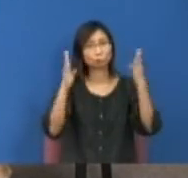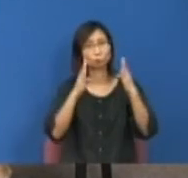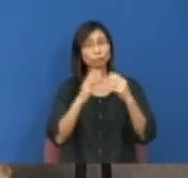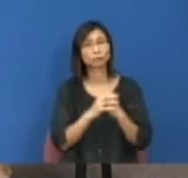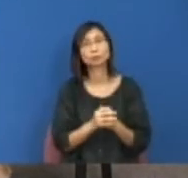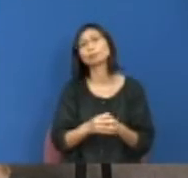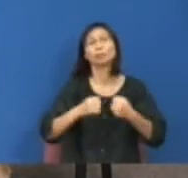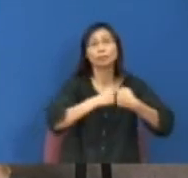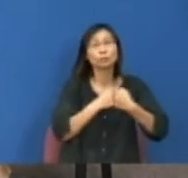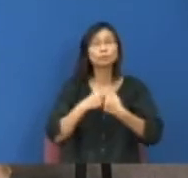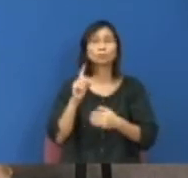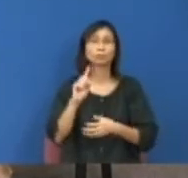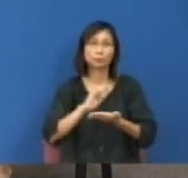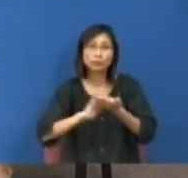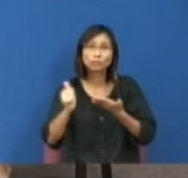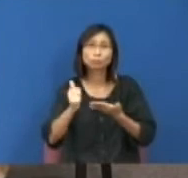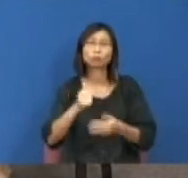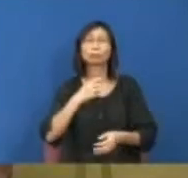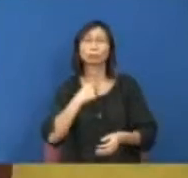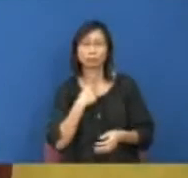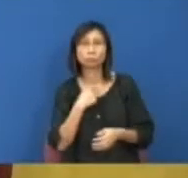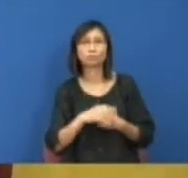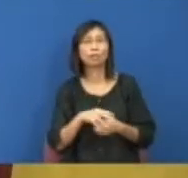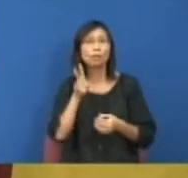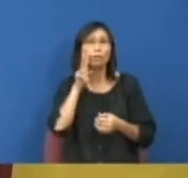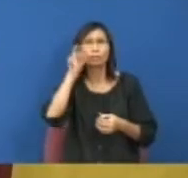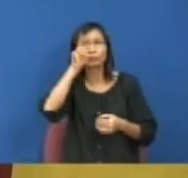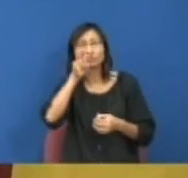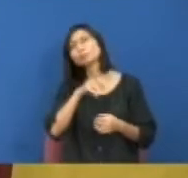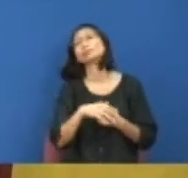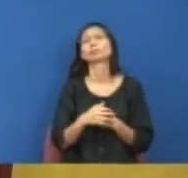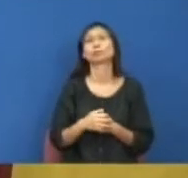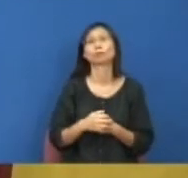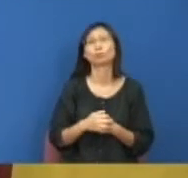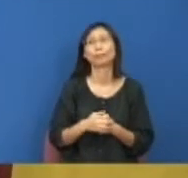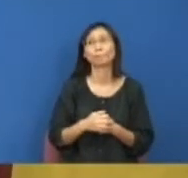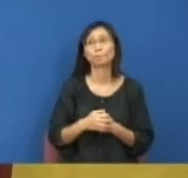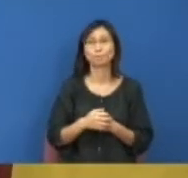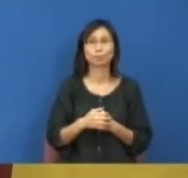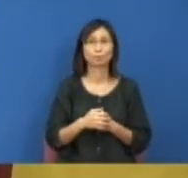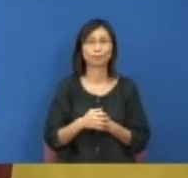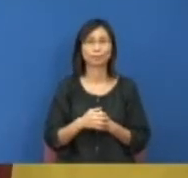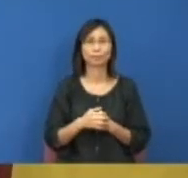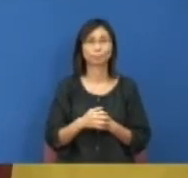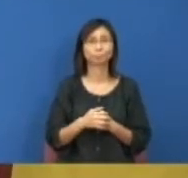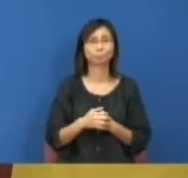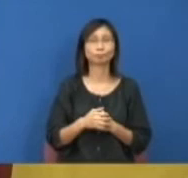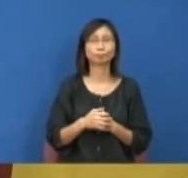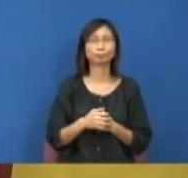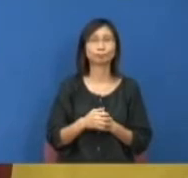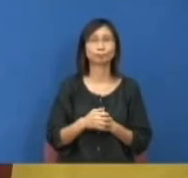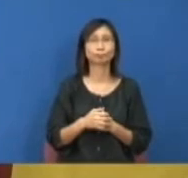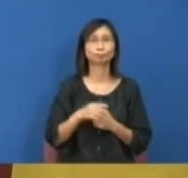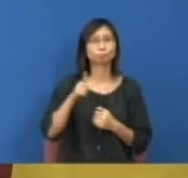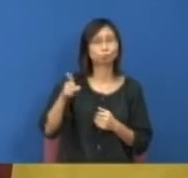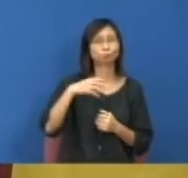鬥爭係咪好清楚？ 但我見過一個例子都幾唔好叫極端嘅，咁我唔敢咁快下定論咧，就係話，即係佢